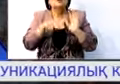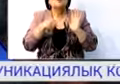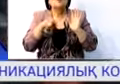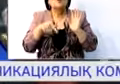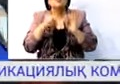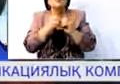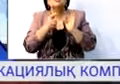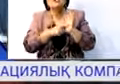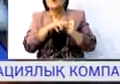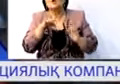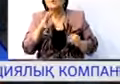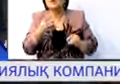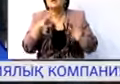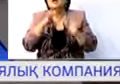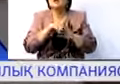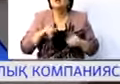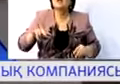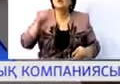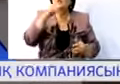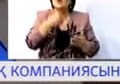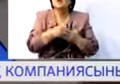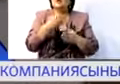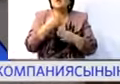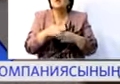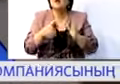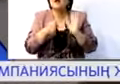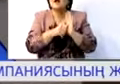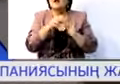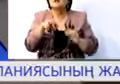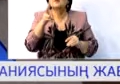1,818,2 млн теңге. Оның ішінде мына республикалық бюджетпен бөлінген